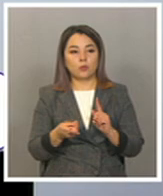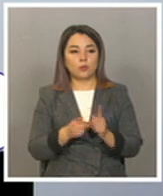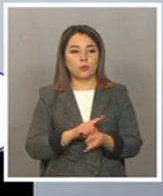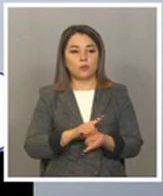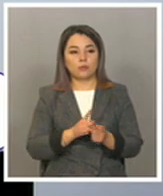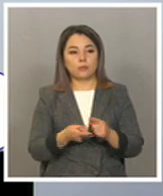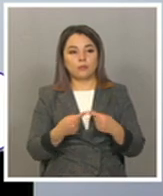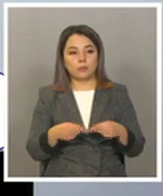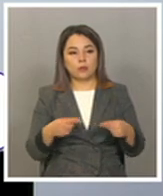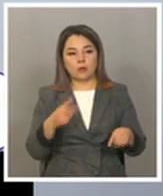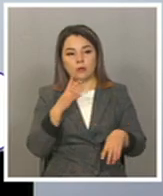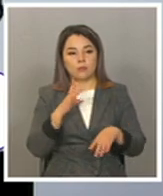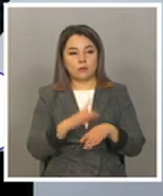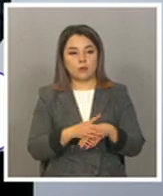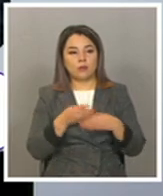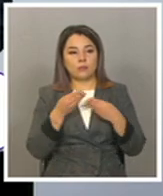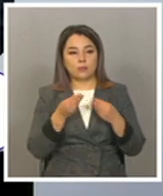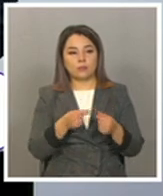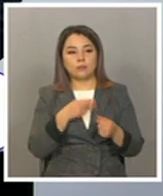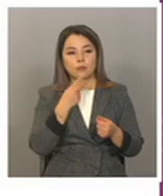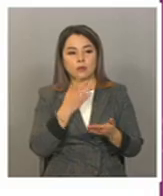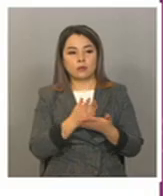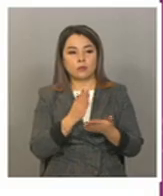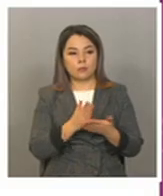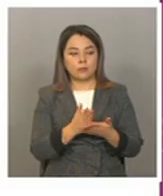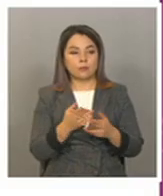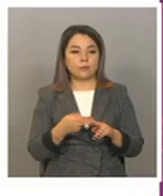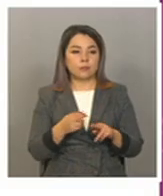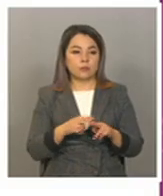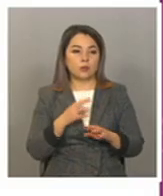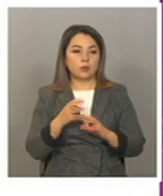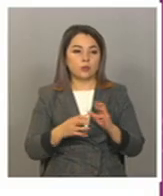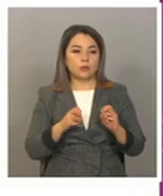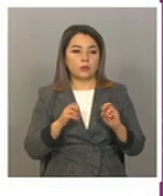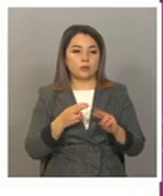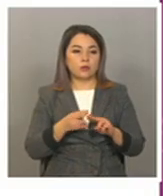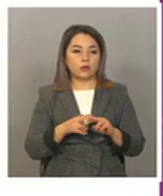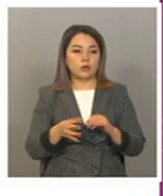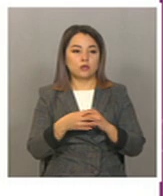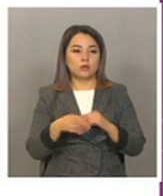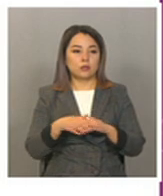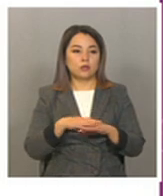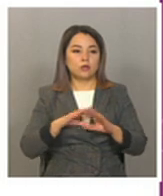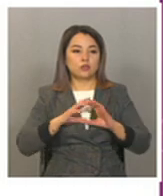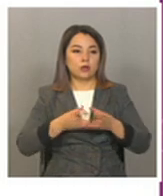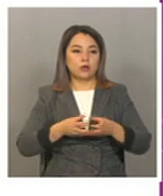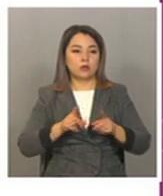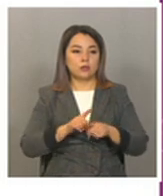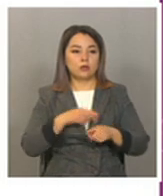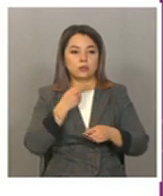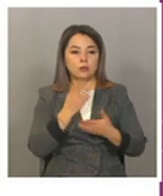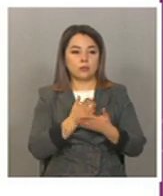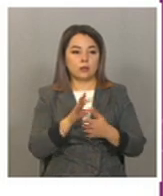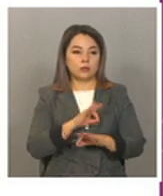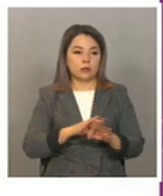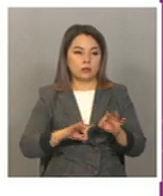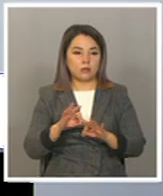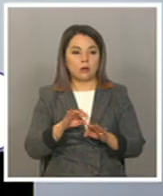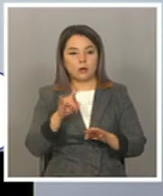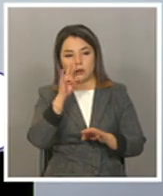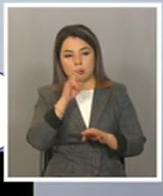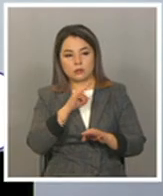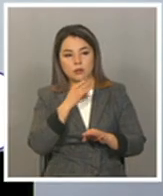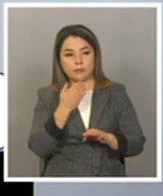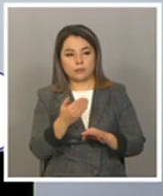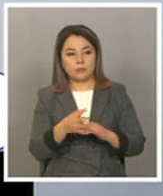да факторлардың әсер етуін қарастырып өтейік. Дүниежүзілік жер шарының картасына қарайтын болса, Қазақстан экватордың